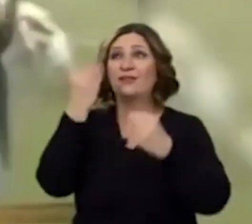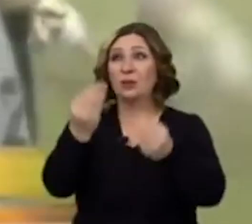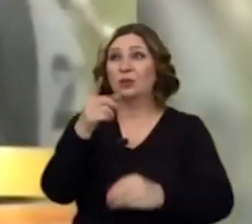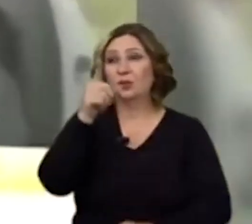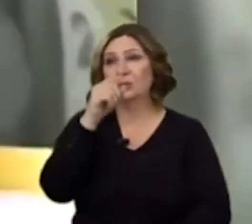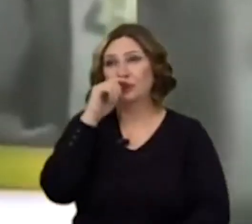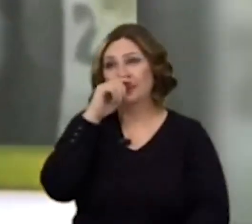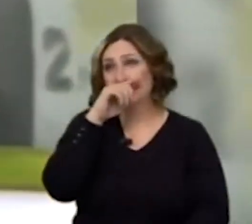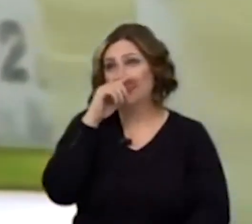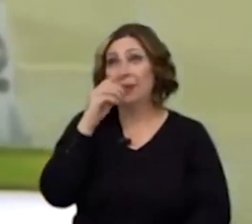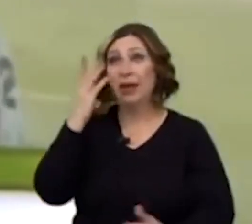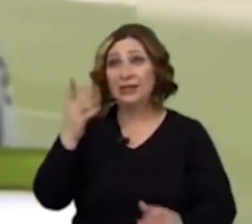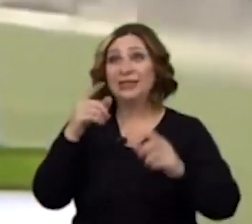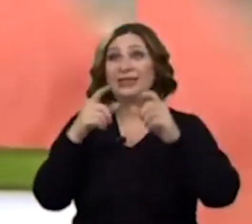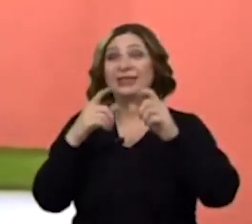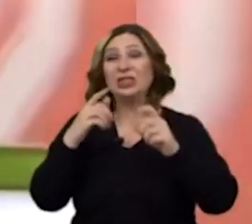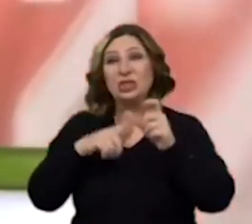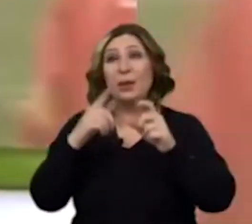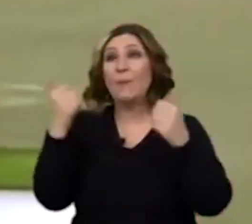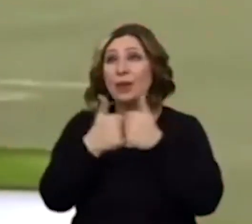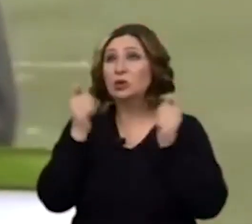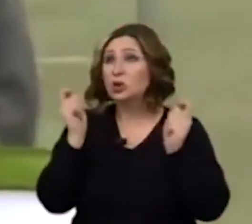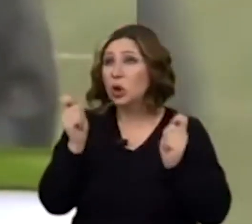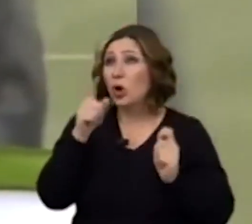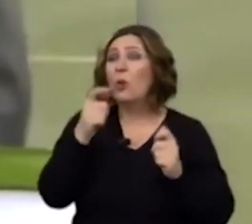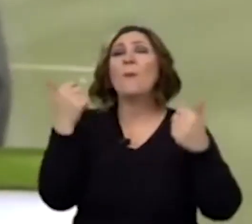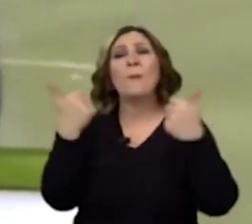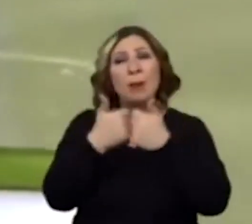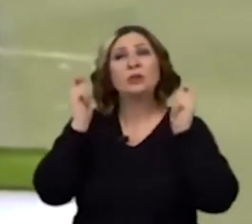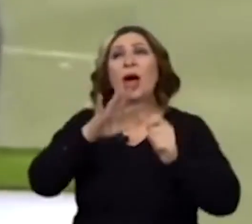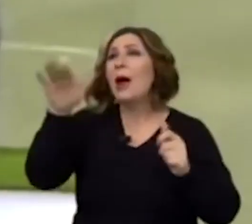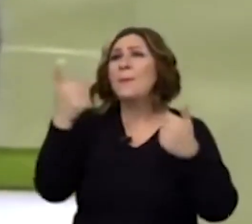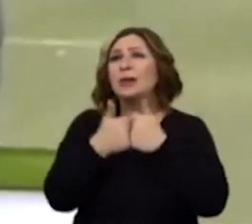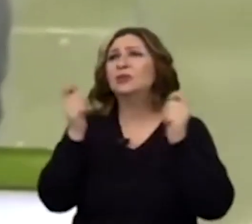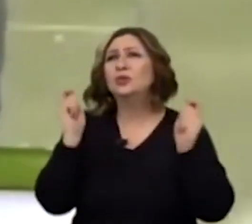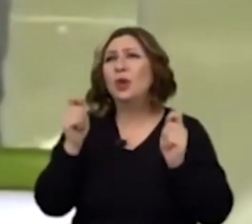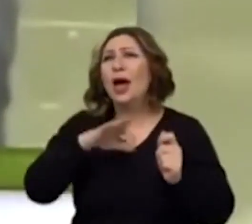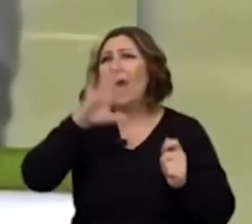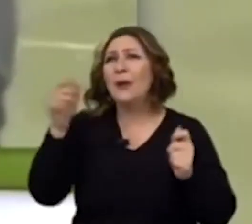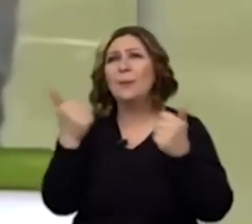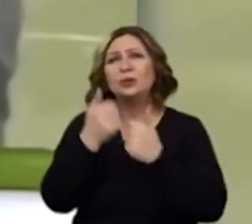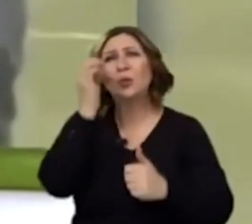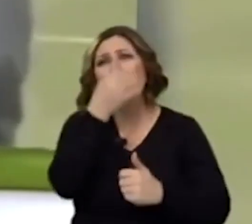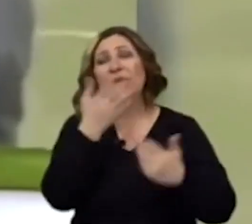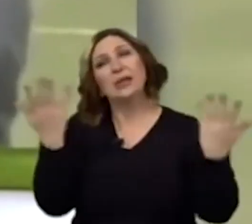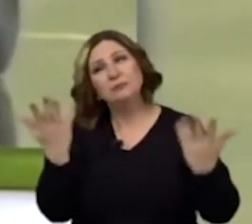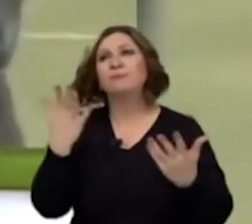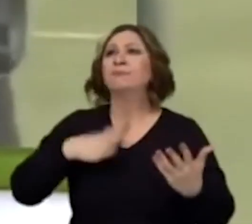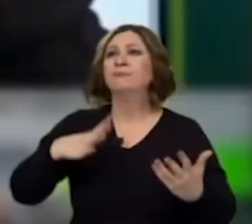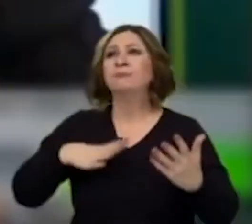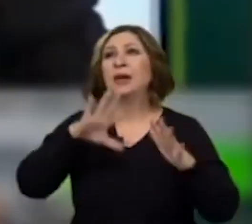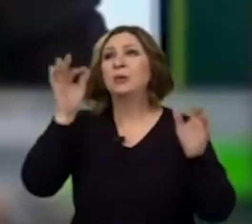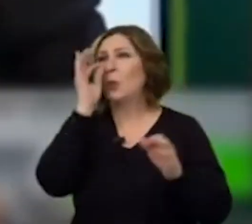veriyordun. Evet Sayın Çakar, ne diyeceksiniz maç için? Zor maç. Zor maç, her maç zordur. Esasında her maç da kolaydır. Umarım her şey çok güzel